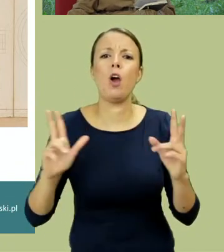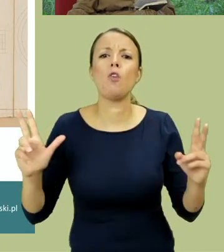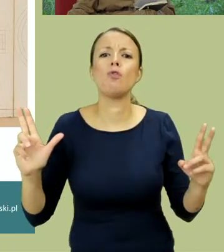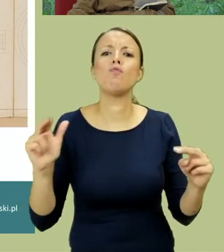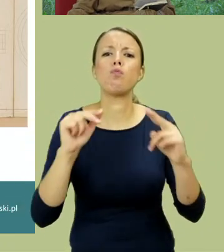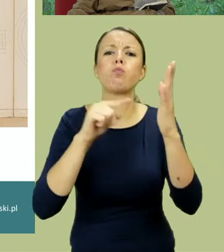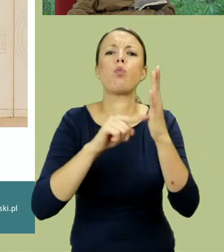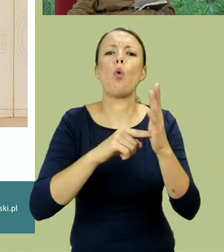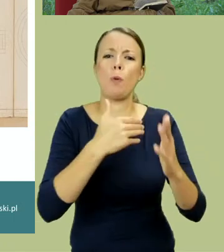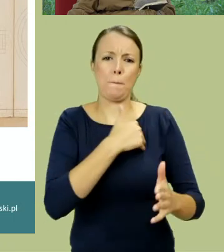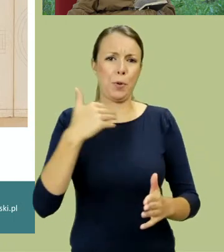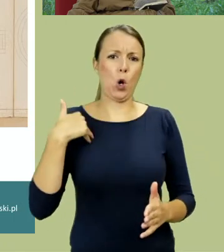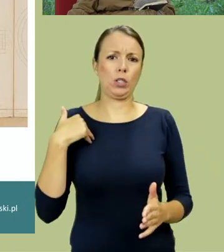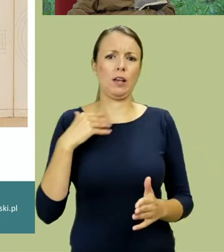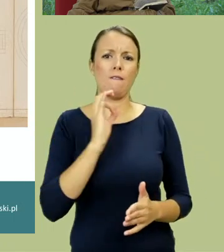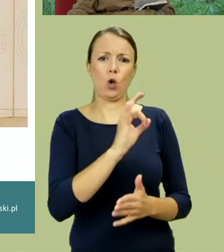polskiego